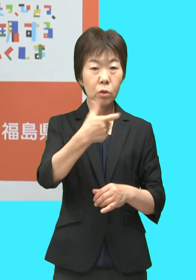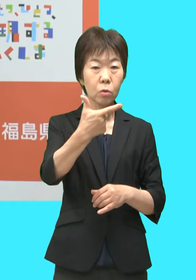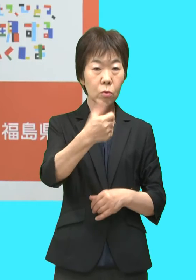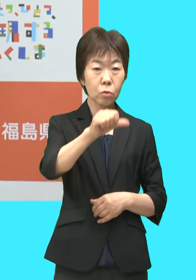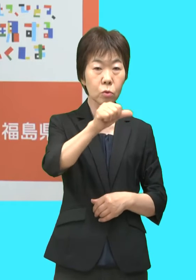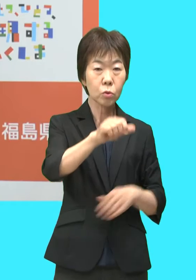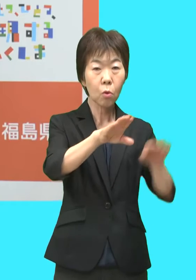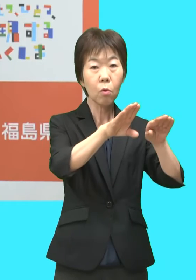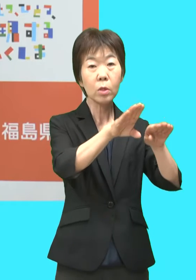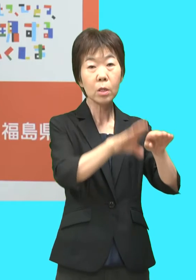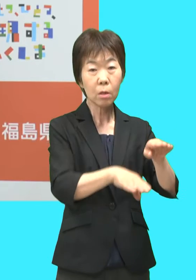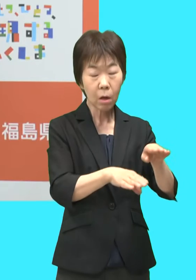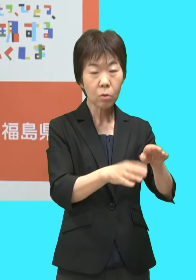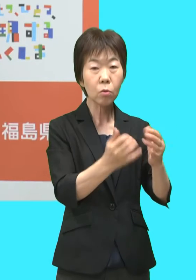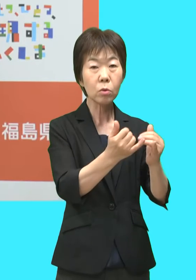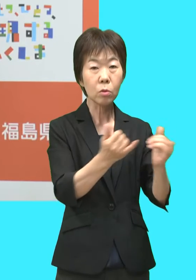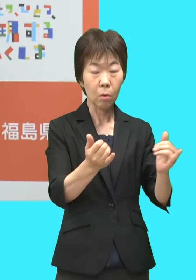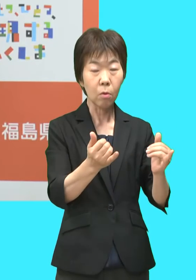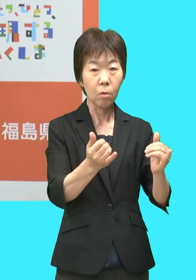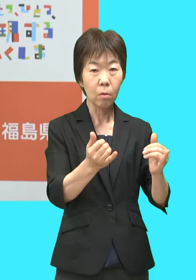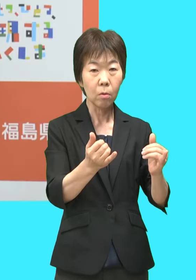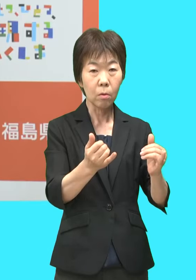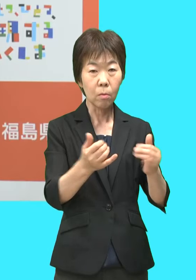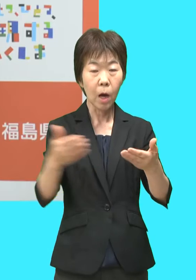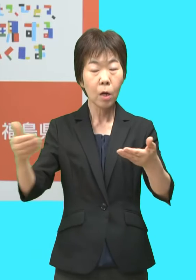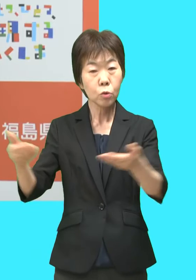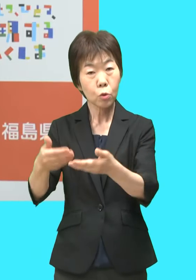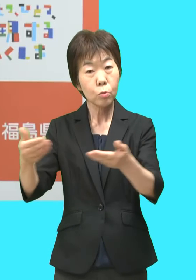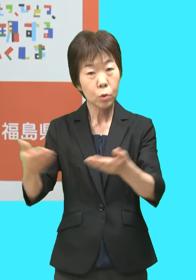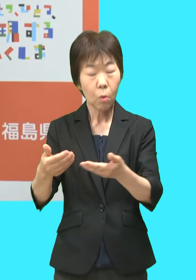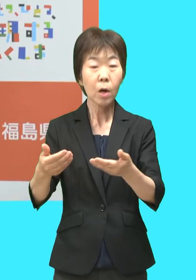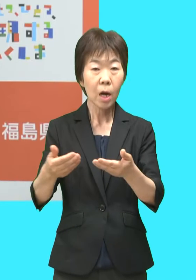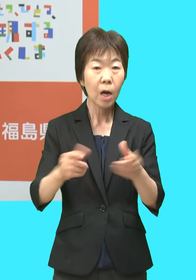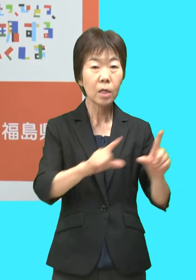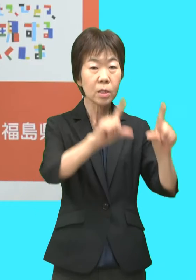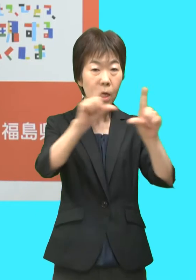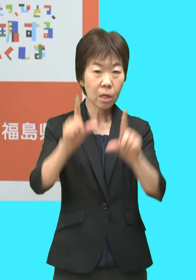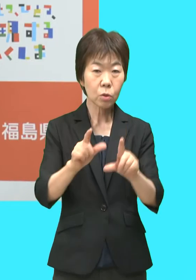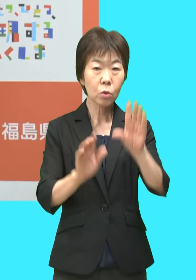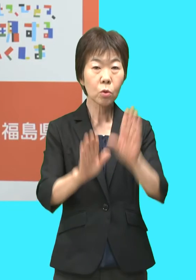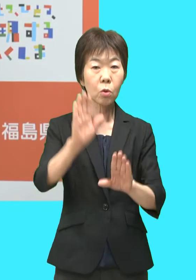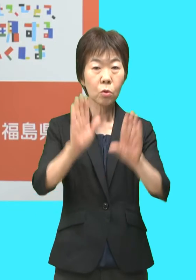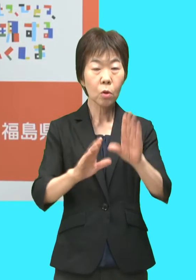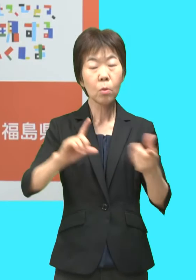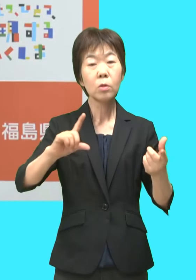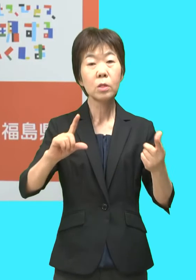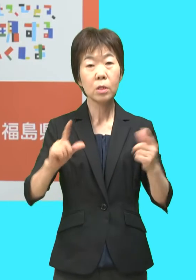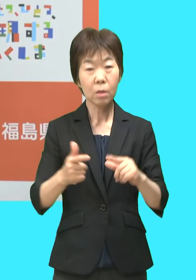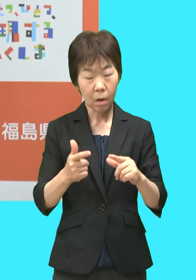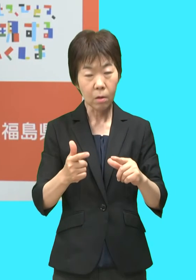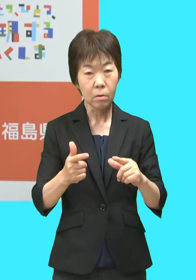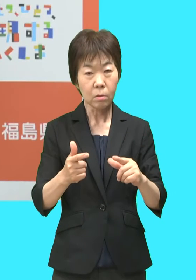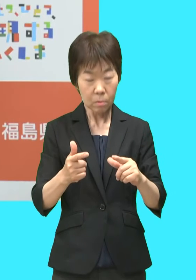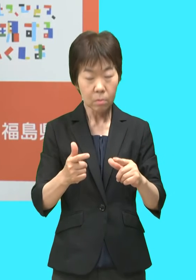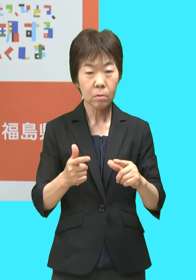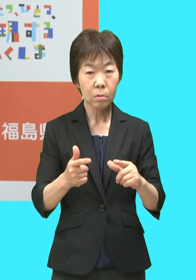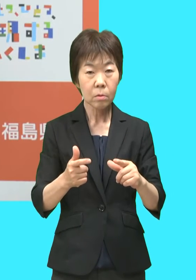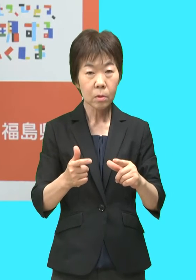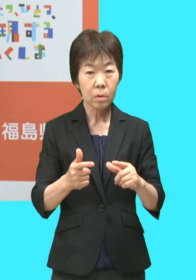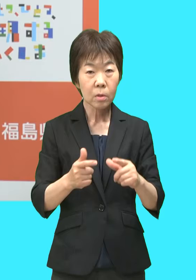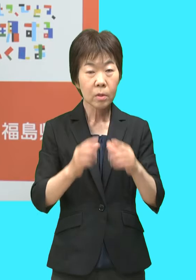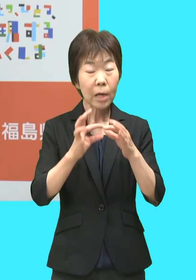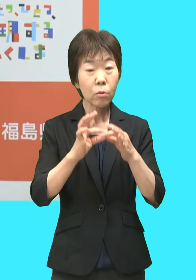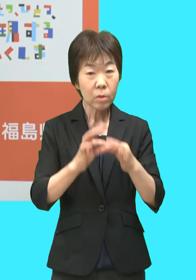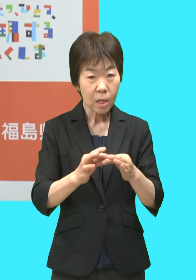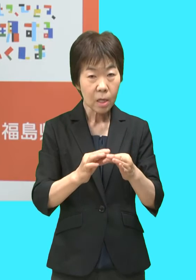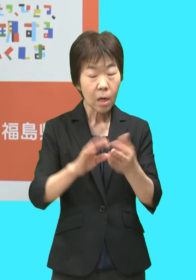歳以下の方々、またちょっと職務の形態ですとか生活スタイルも異なりますので、やはり別の工夫